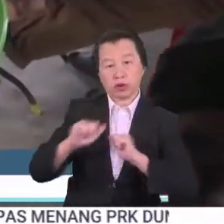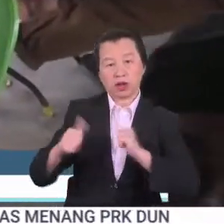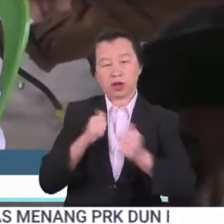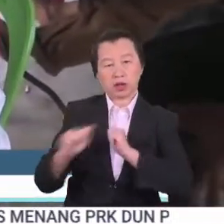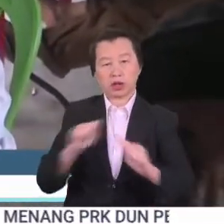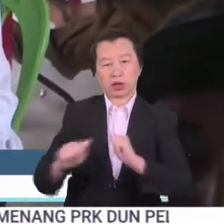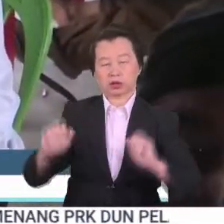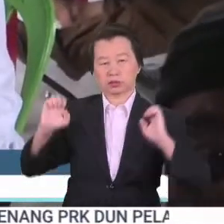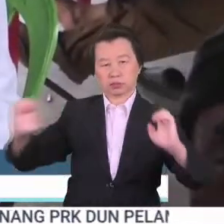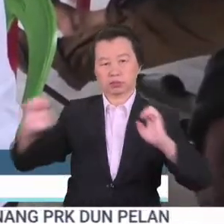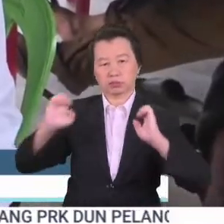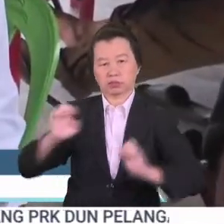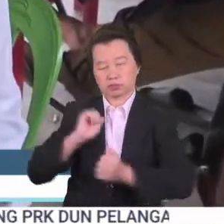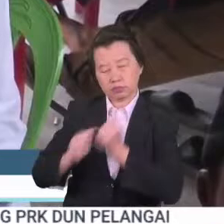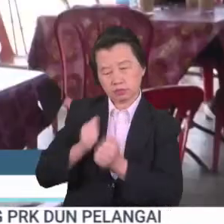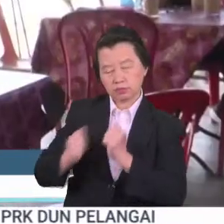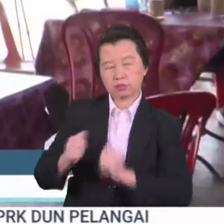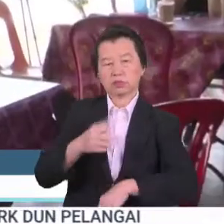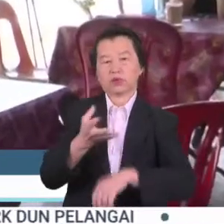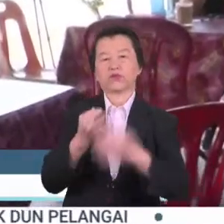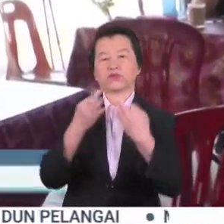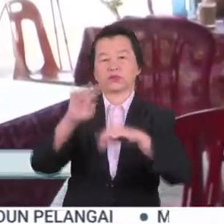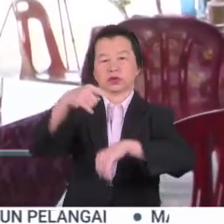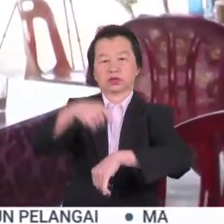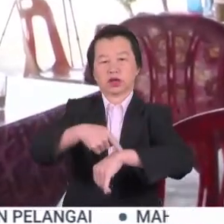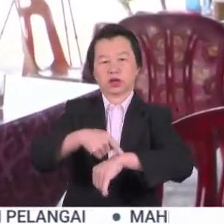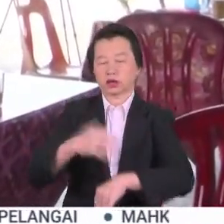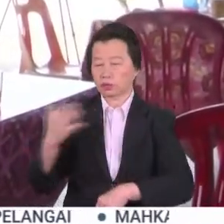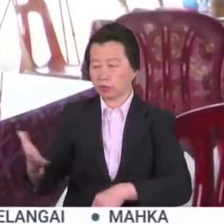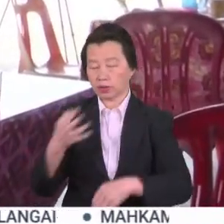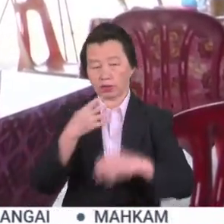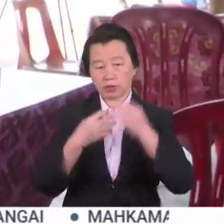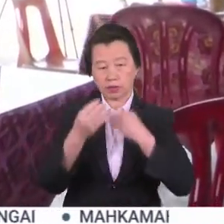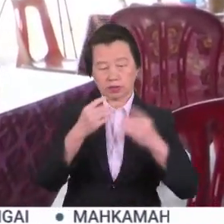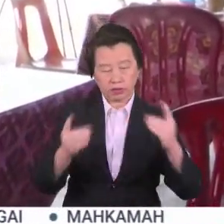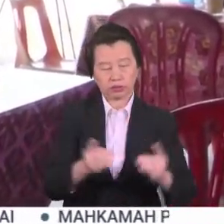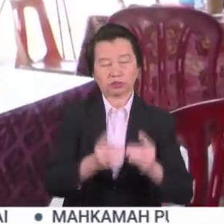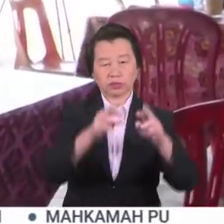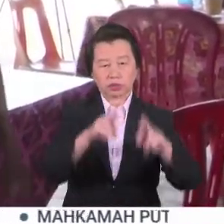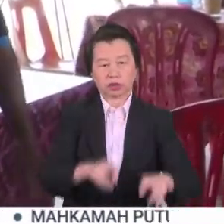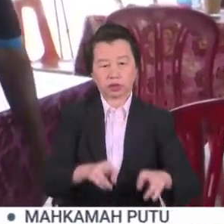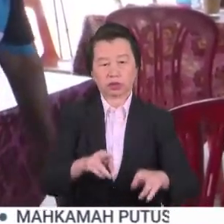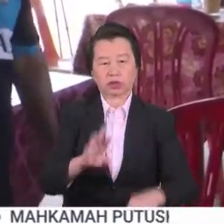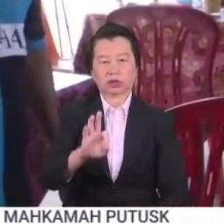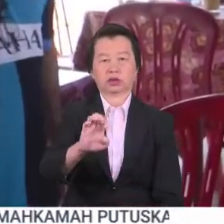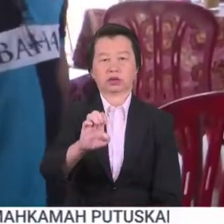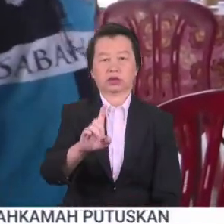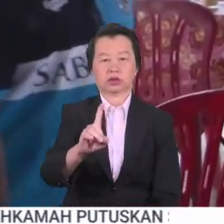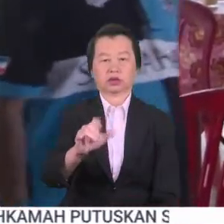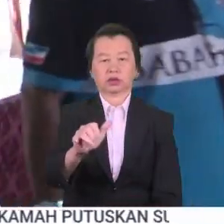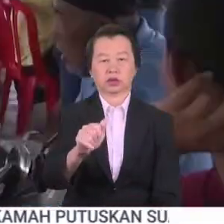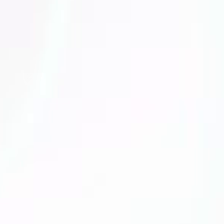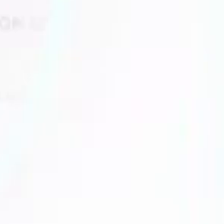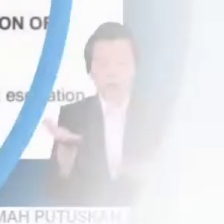aktiviti riadah dan mengisi masa lapang beliau berserapan bagi dan menyantuni penduduk di felda C